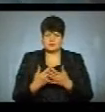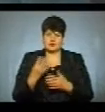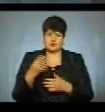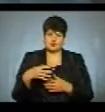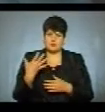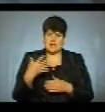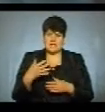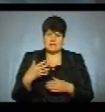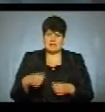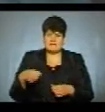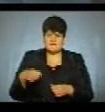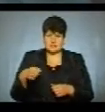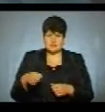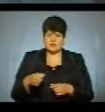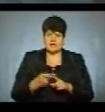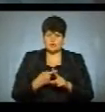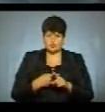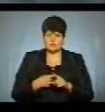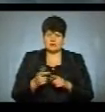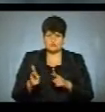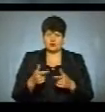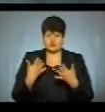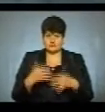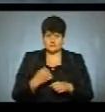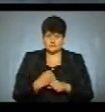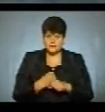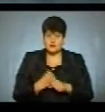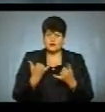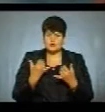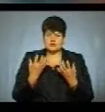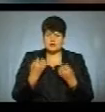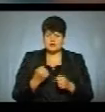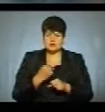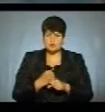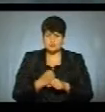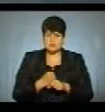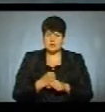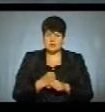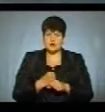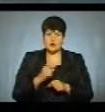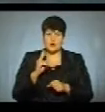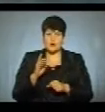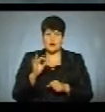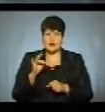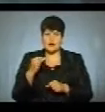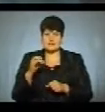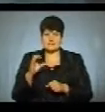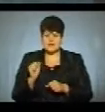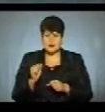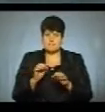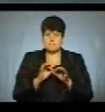відер. Картоплі заготовки стільки зроблено. Сьогодні ми ще зробили корейську моркву. Морква